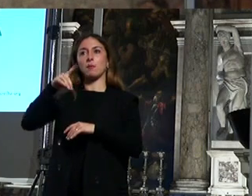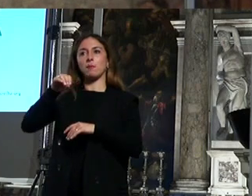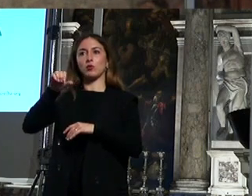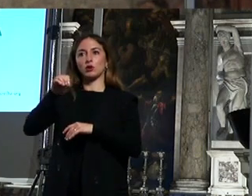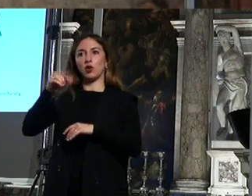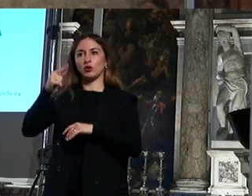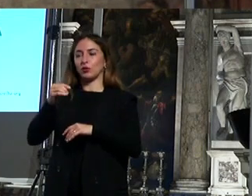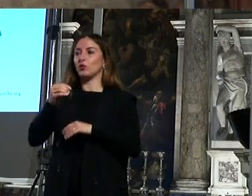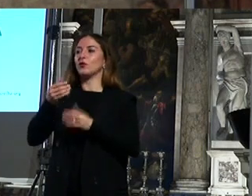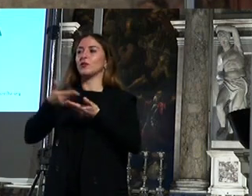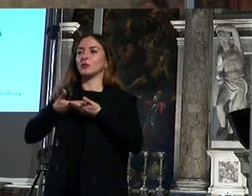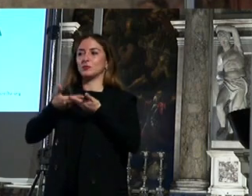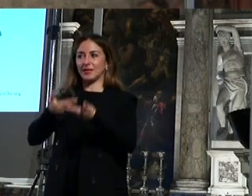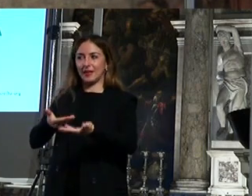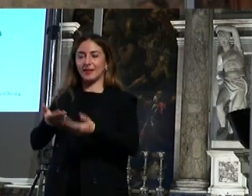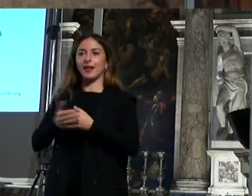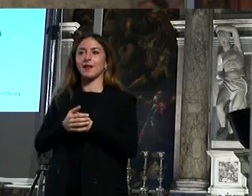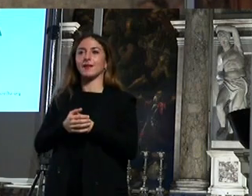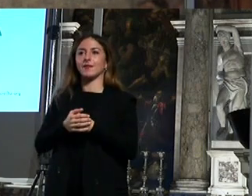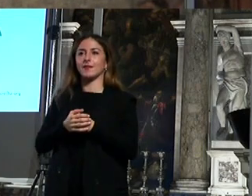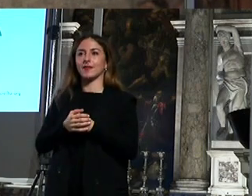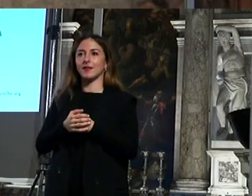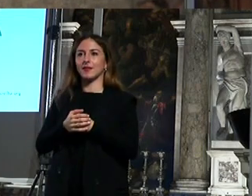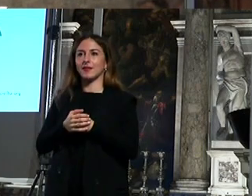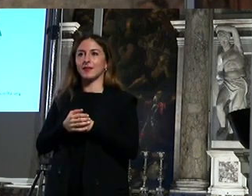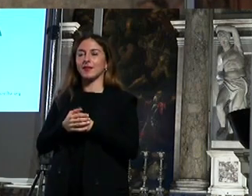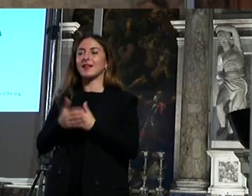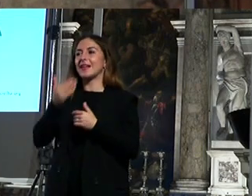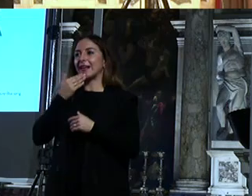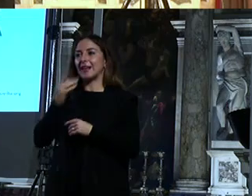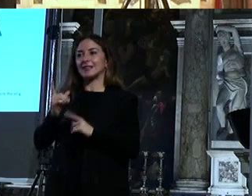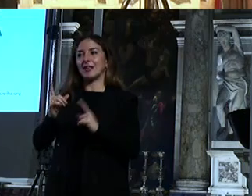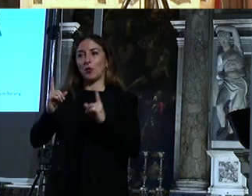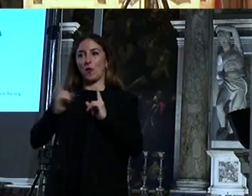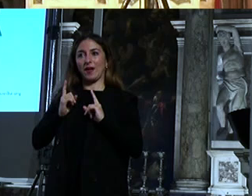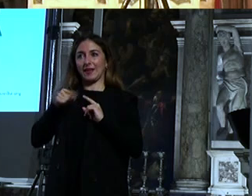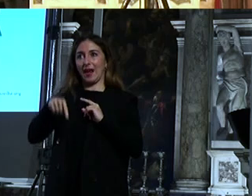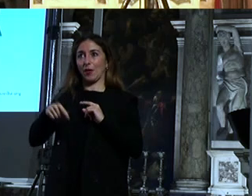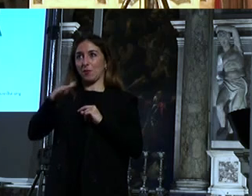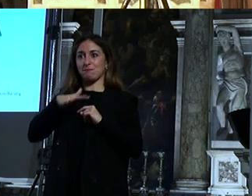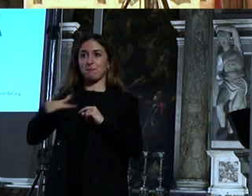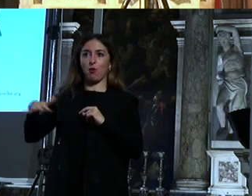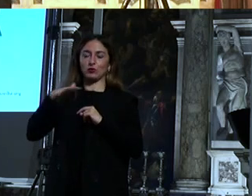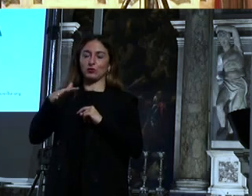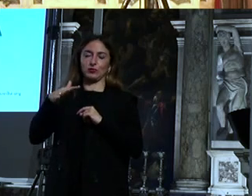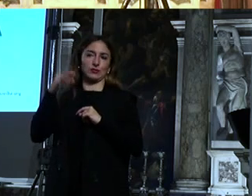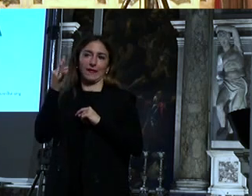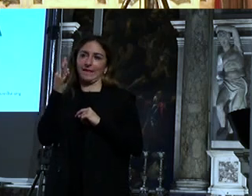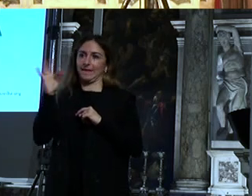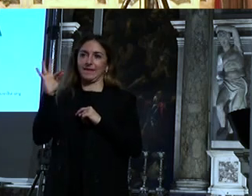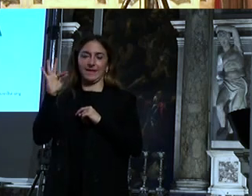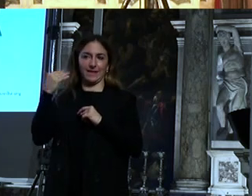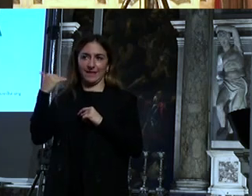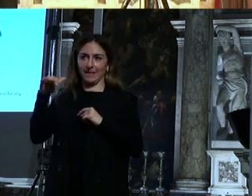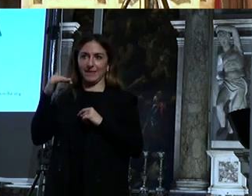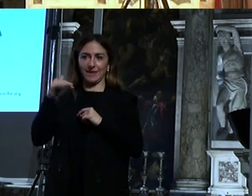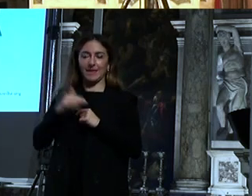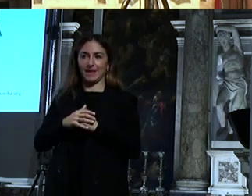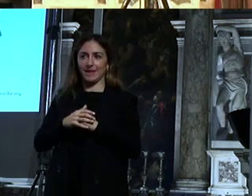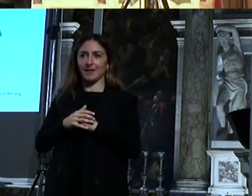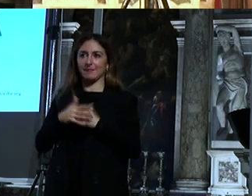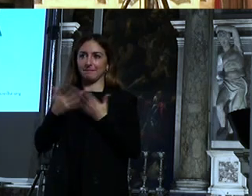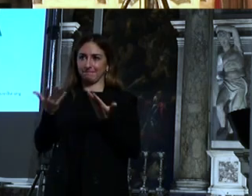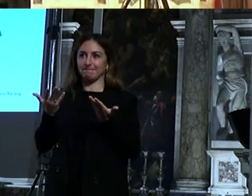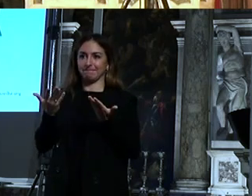dell'ospitalità e soprattutto di, appunto, di fare il guardiano di questo luogo così straordinario che è